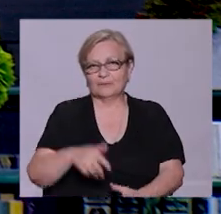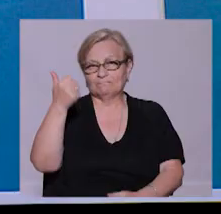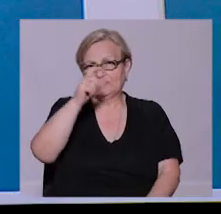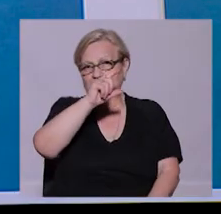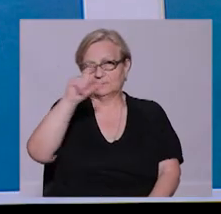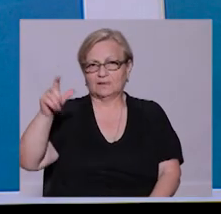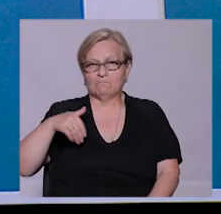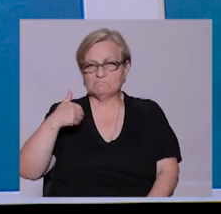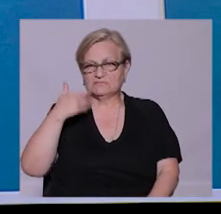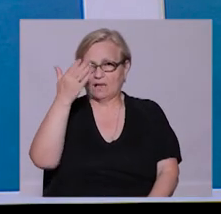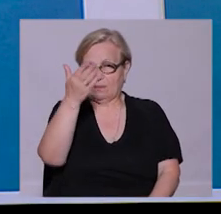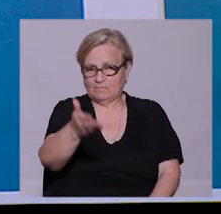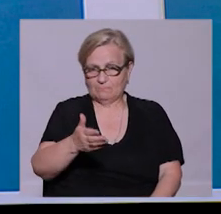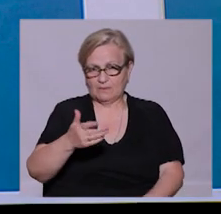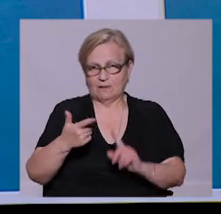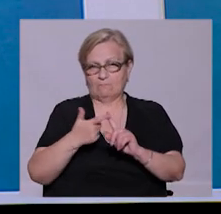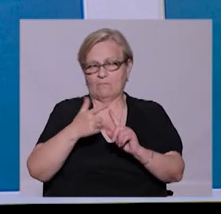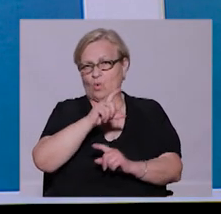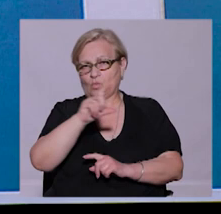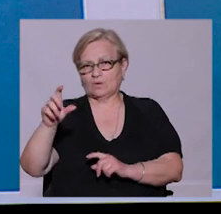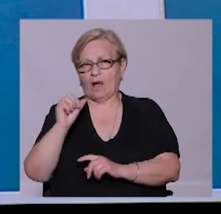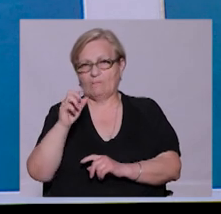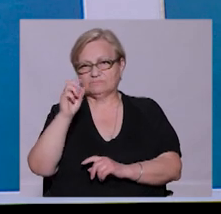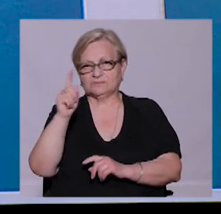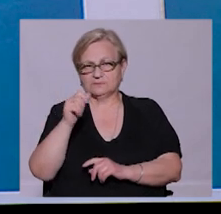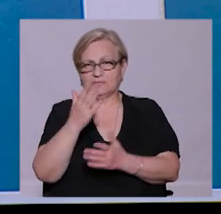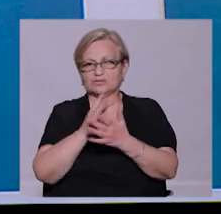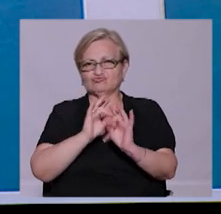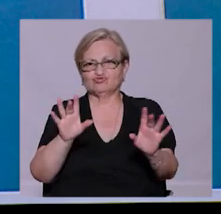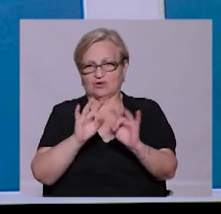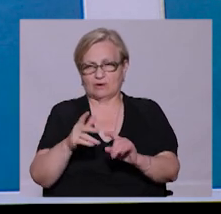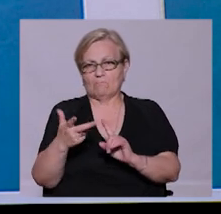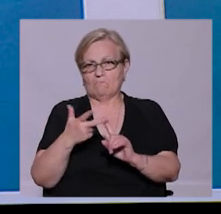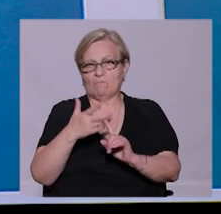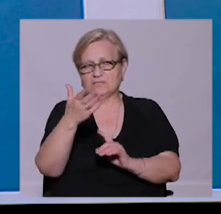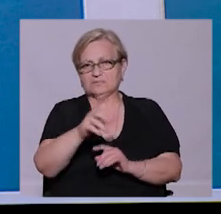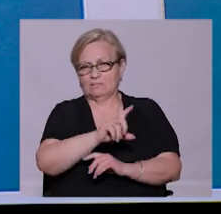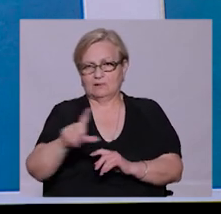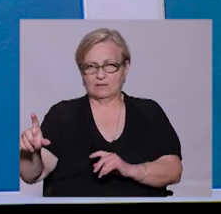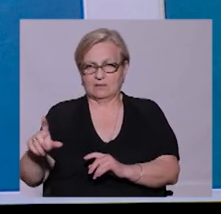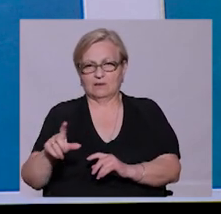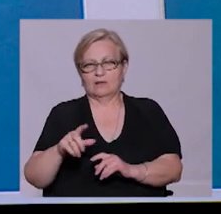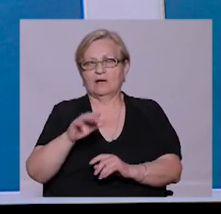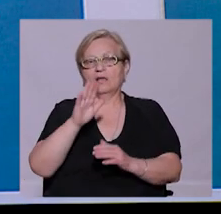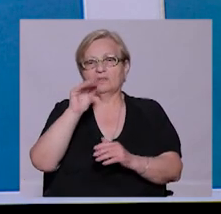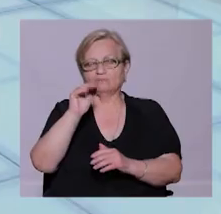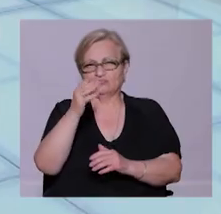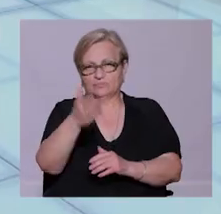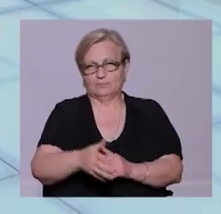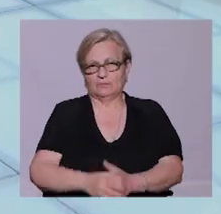აბზაცში მისალმებაა წარმოდგენილი, მეორე აბზაცი მოიცავს რჩევას, ხოლო მესამე აბზაცში მოცემულია